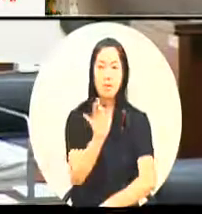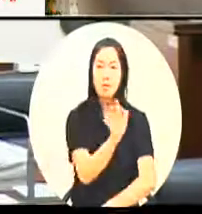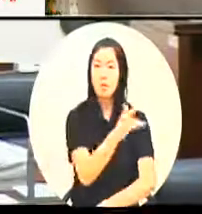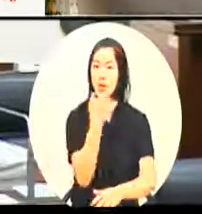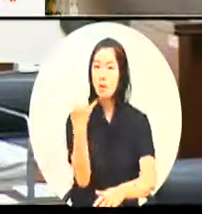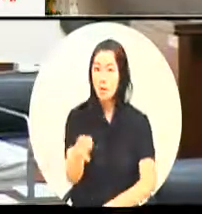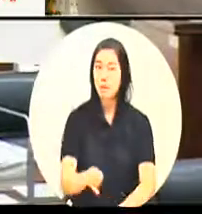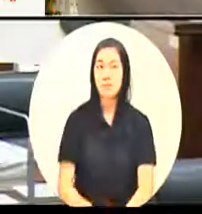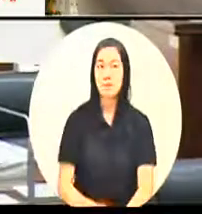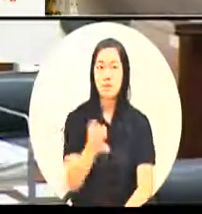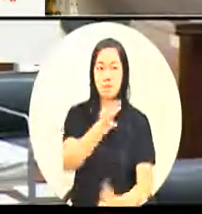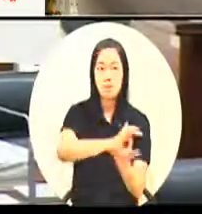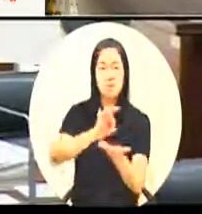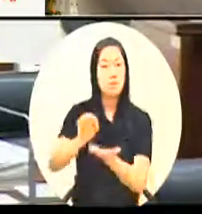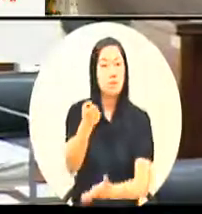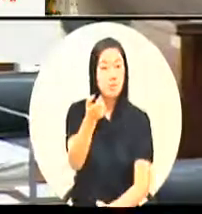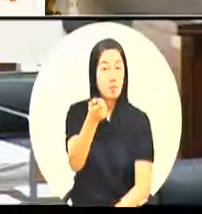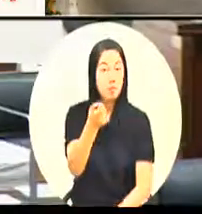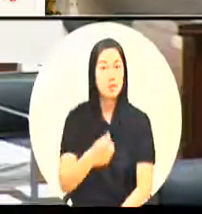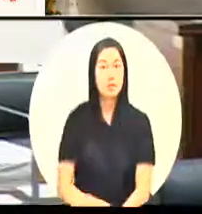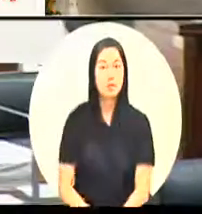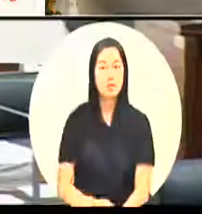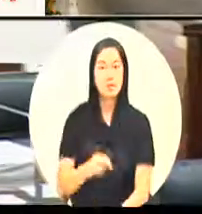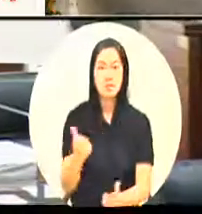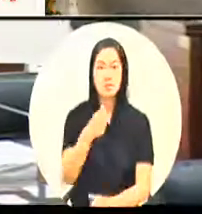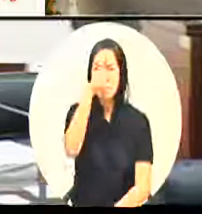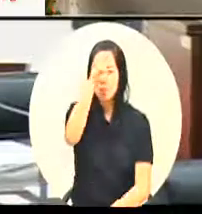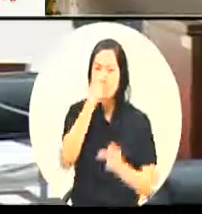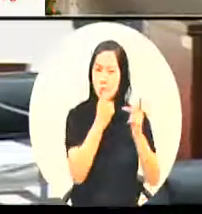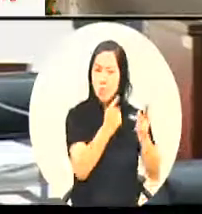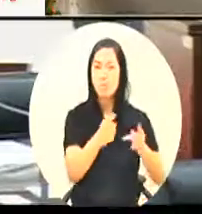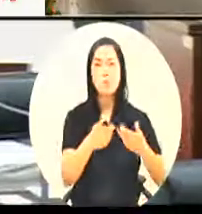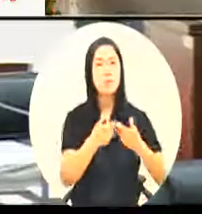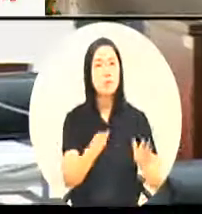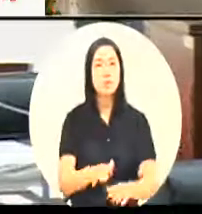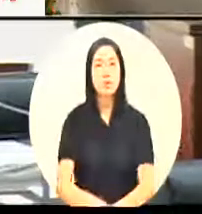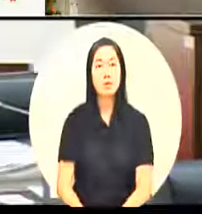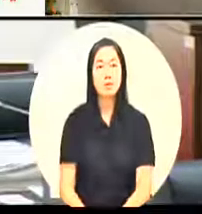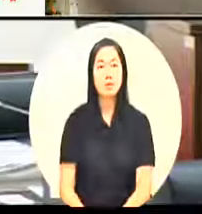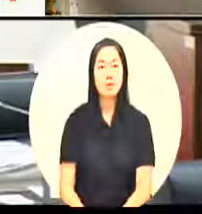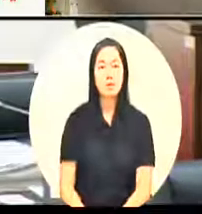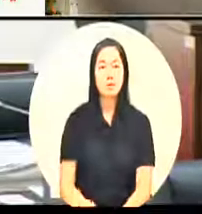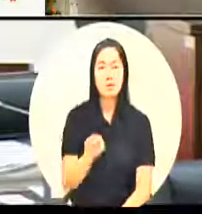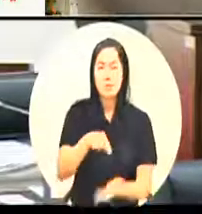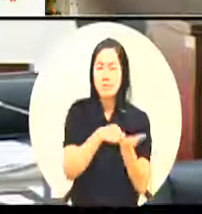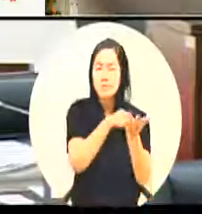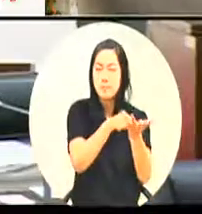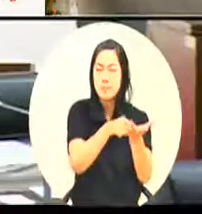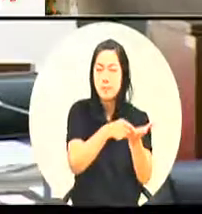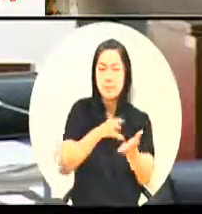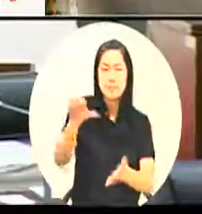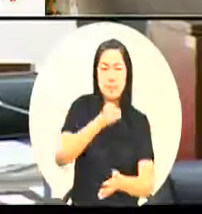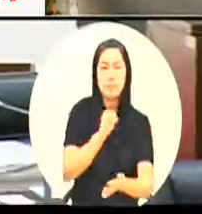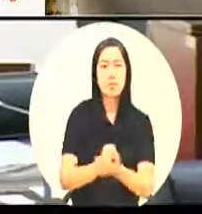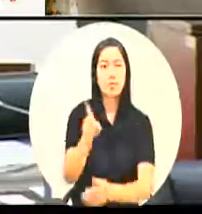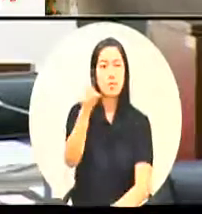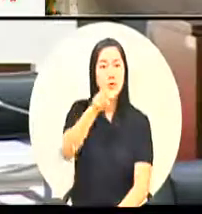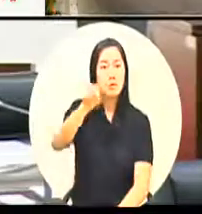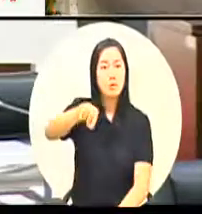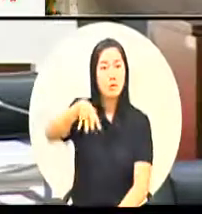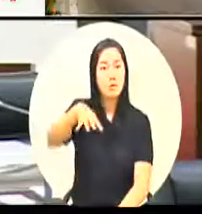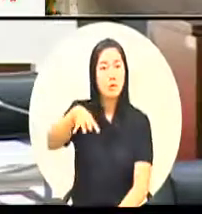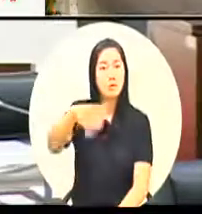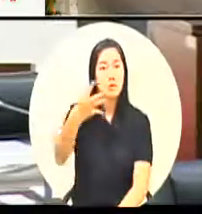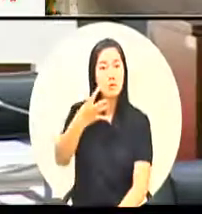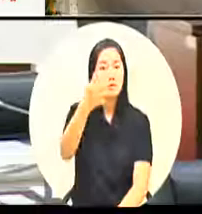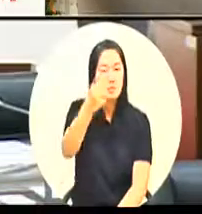边开多少，免想为什么黄线的这些捷运或捐出干的1400亿，免这差不